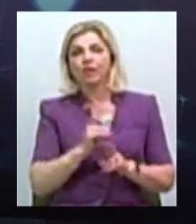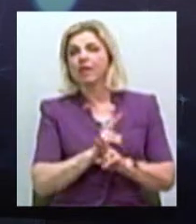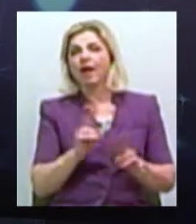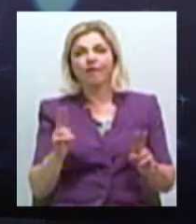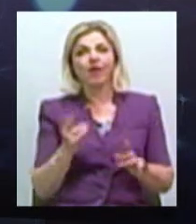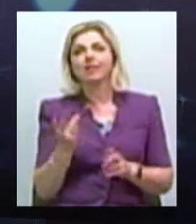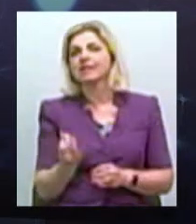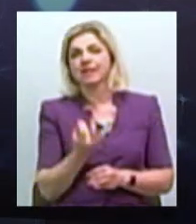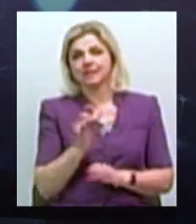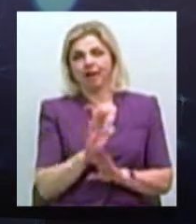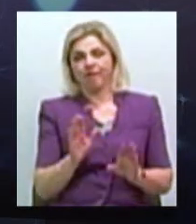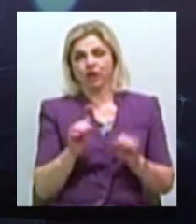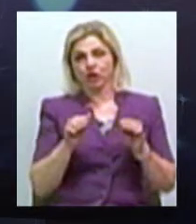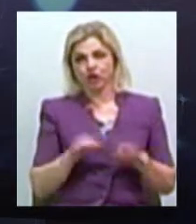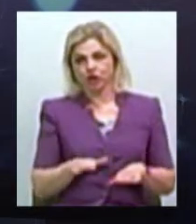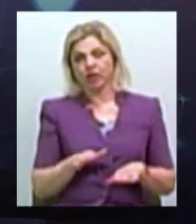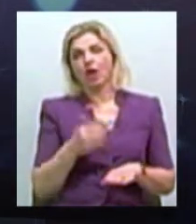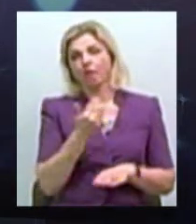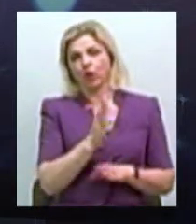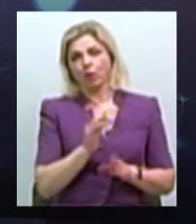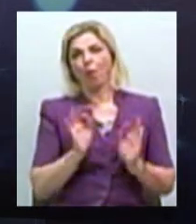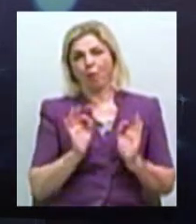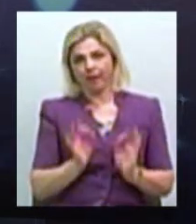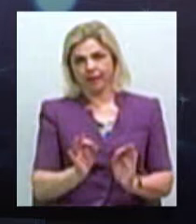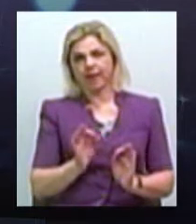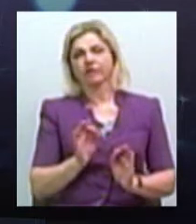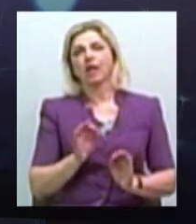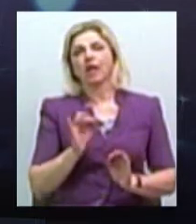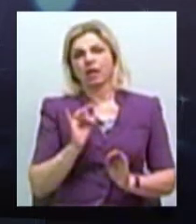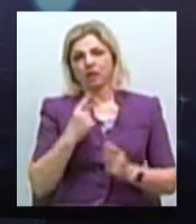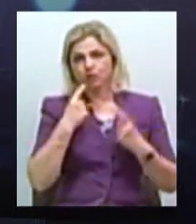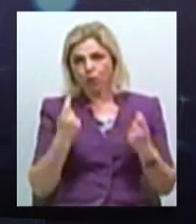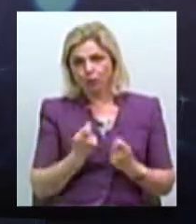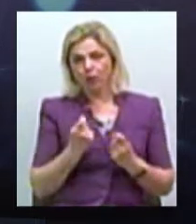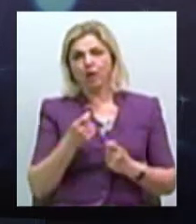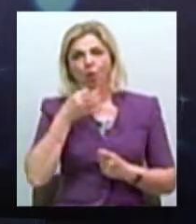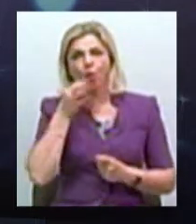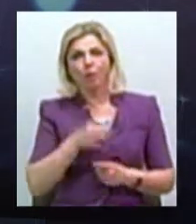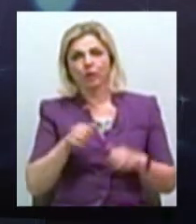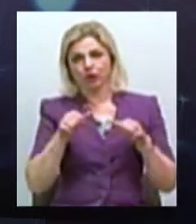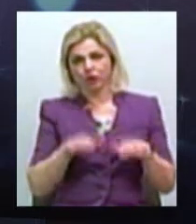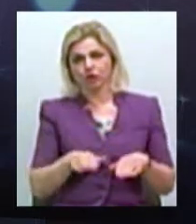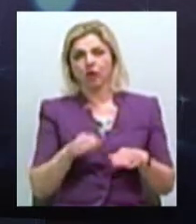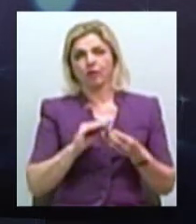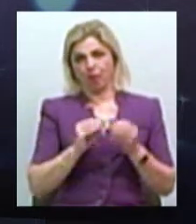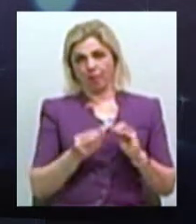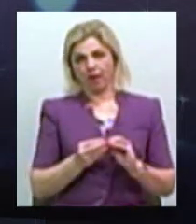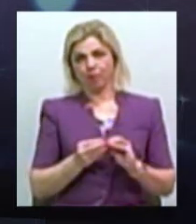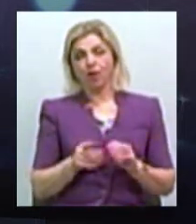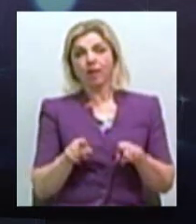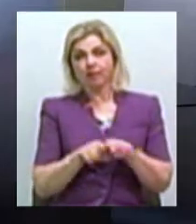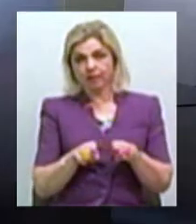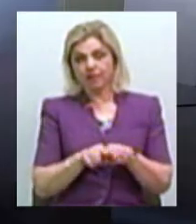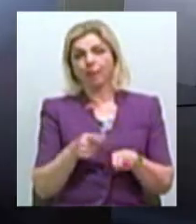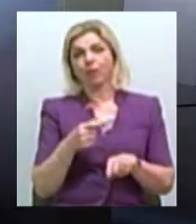не зацікавлена у вирішенні. Вона буде об'єктивно, скрупульозно, фахово вирішувати ту чи іншу проблему. Так само я